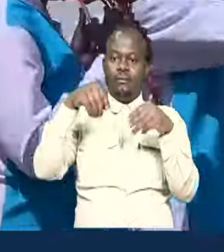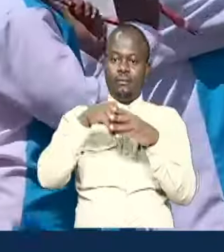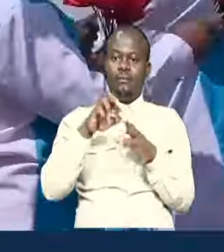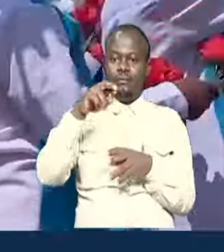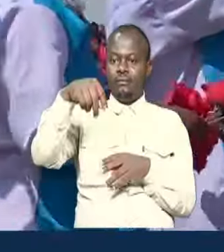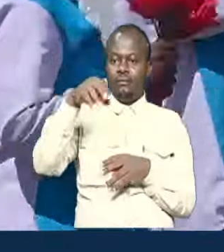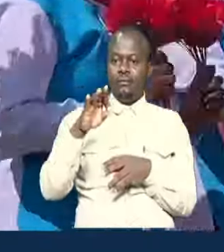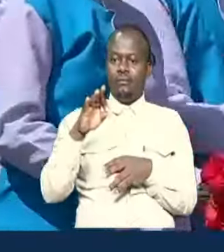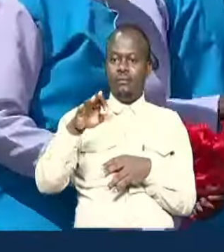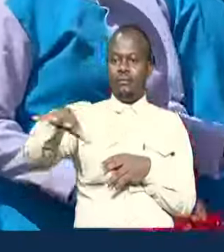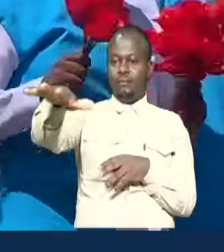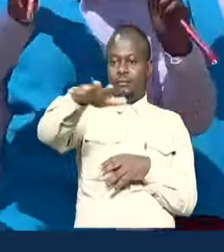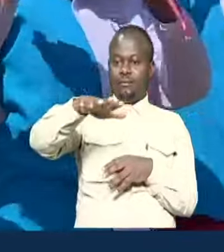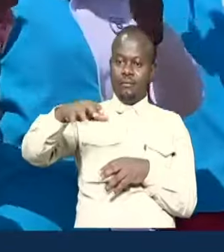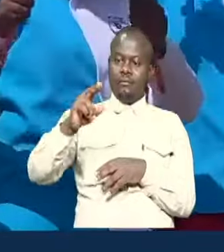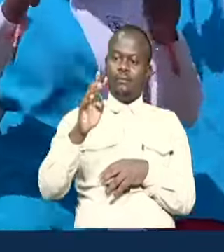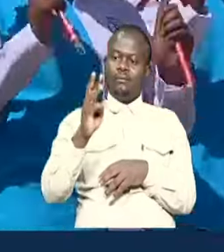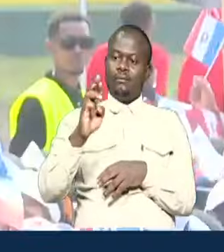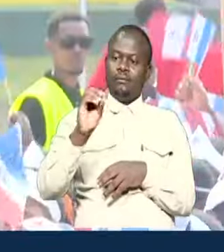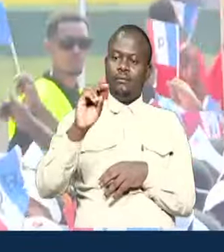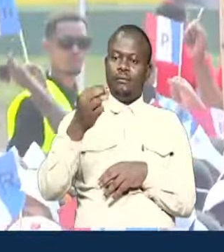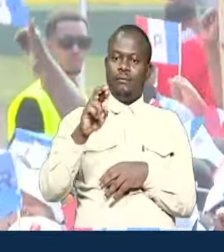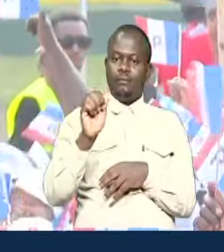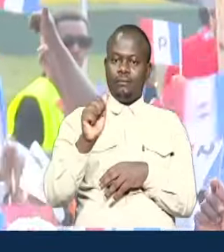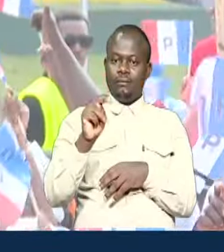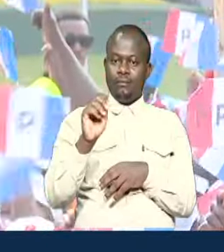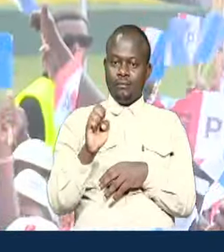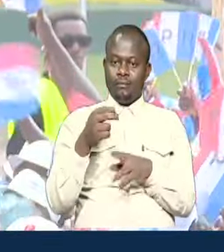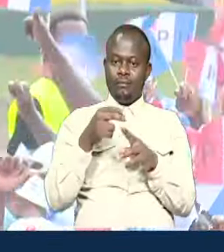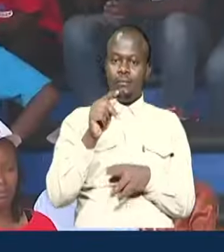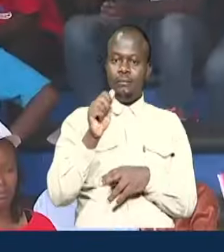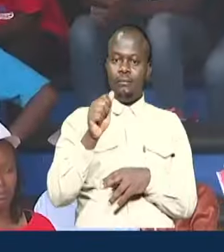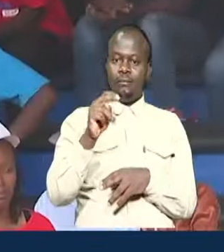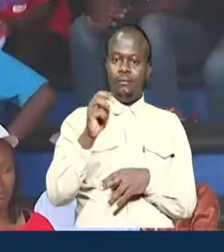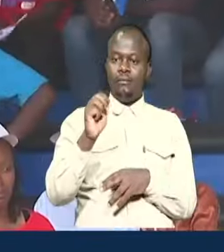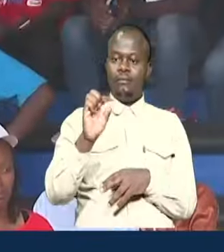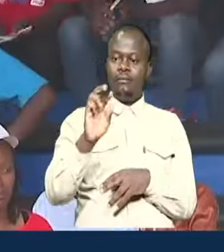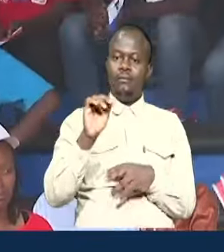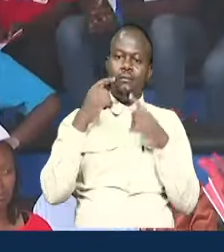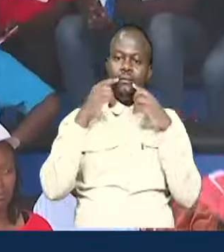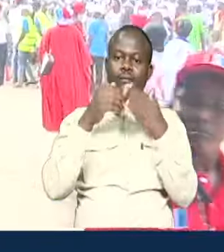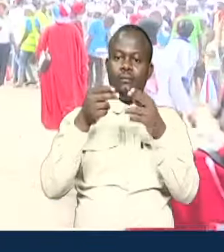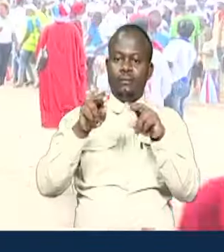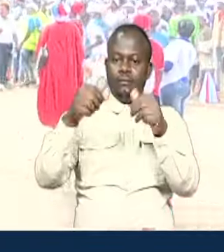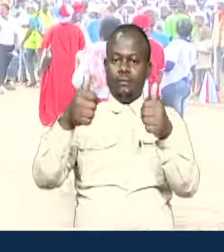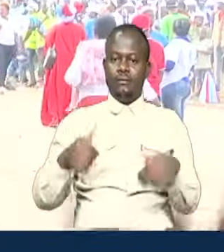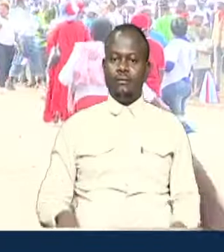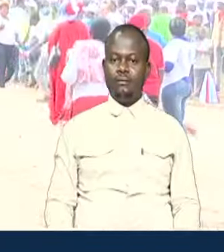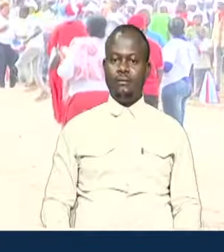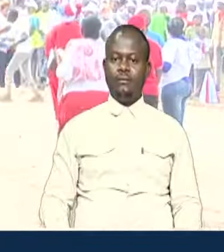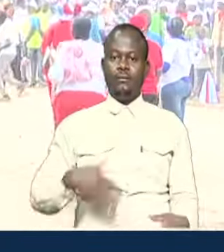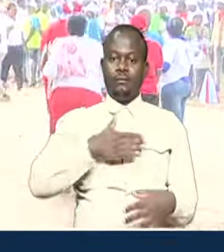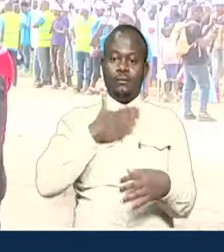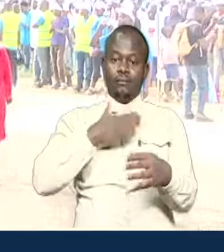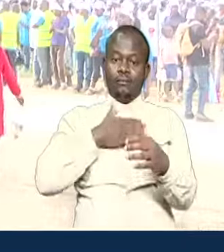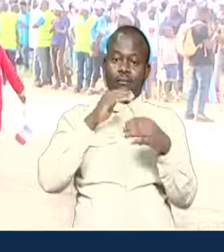FPR Inkotanyi kuri site ya Stade Ubworoherane Kanamugire Theobald yavuze ko ibikorwa byagenze neza. Kandi twishimiye ko ari